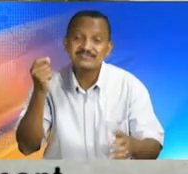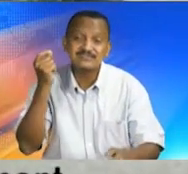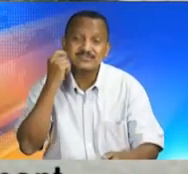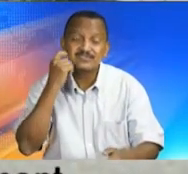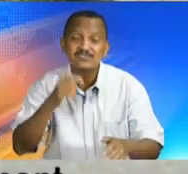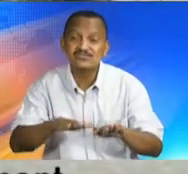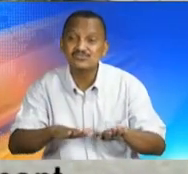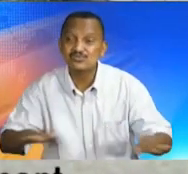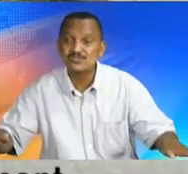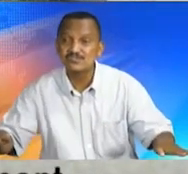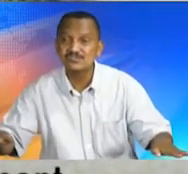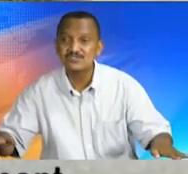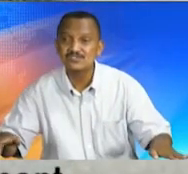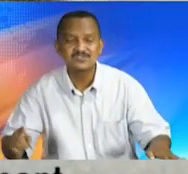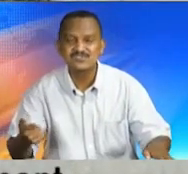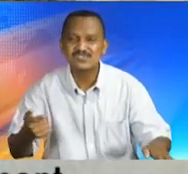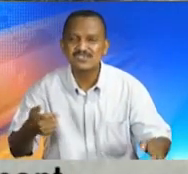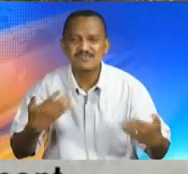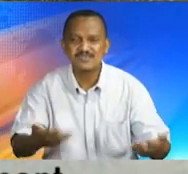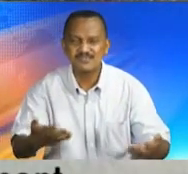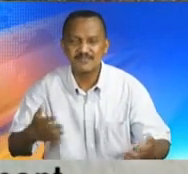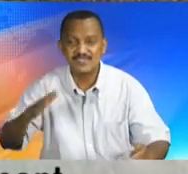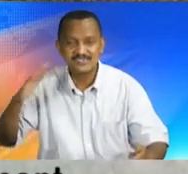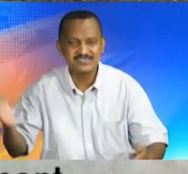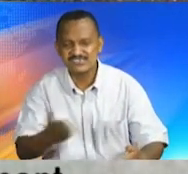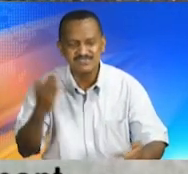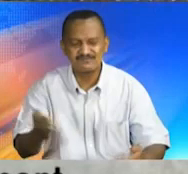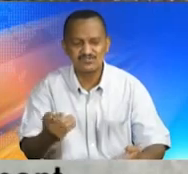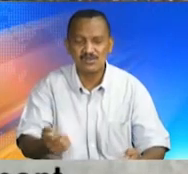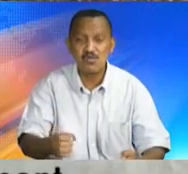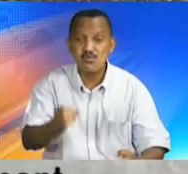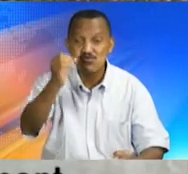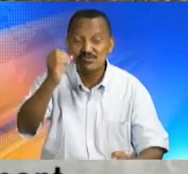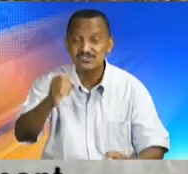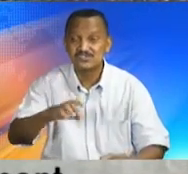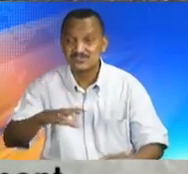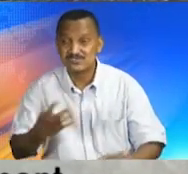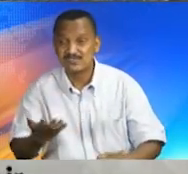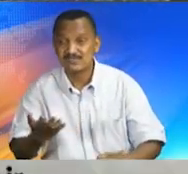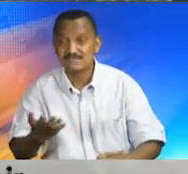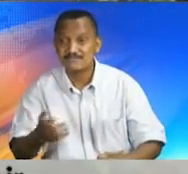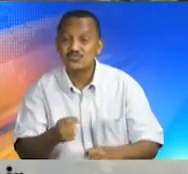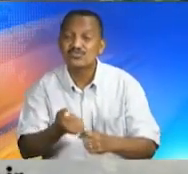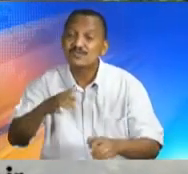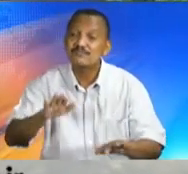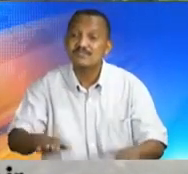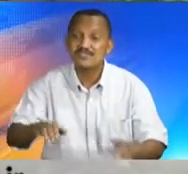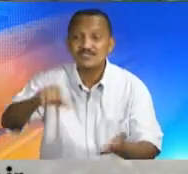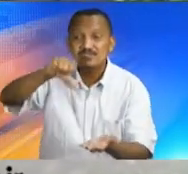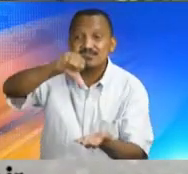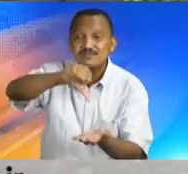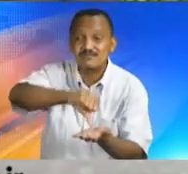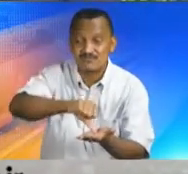toerana tsy de be rivotra loatra. De toerana azo masoandro tsara raha ti afovoantany. Fomba fikarakarana azy